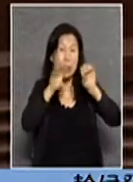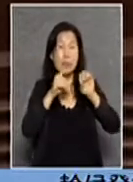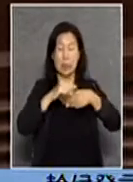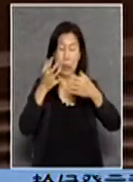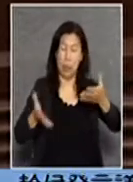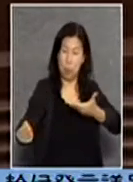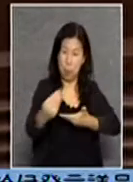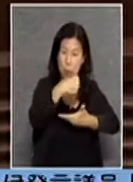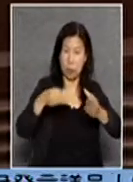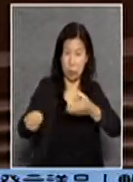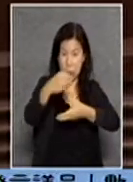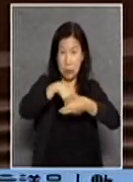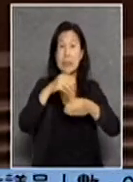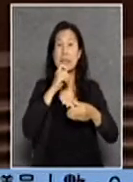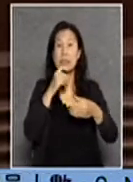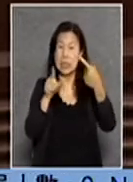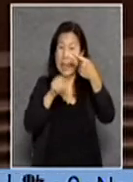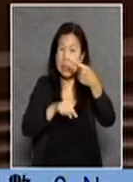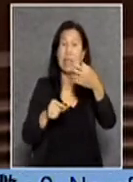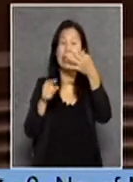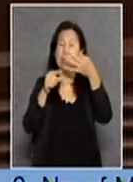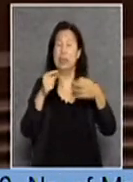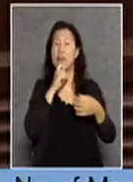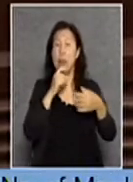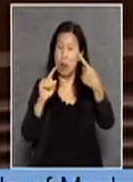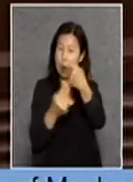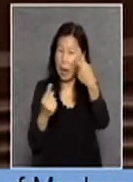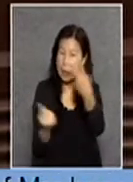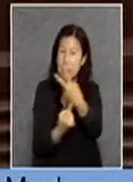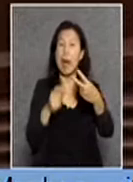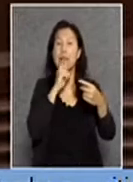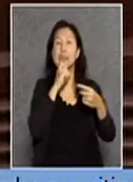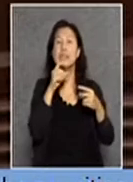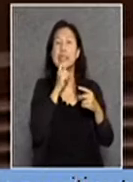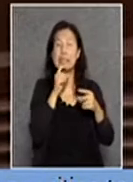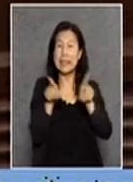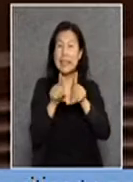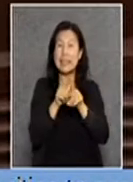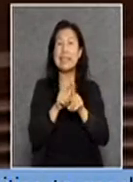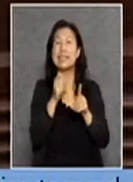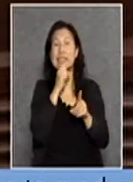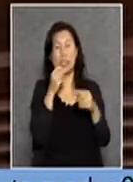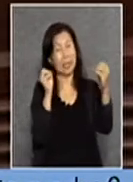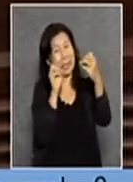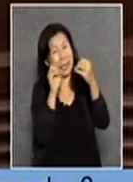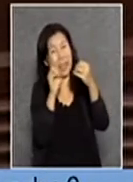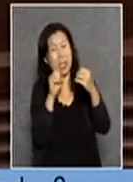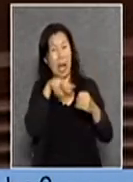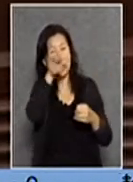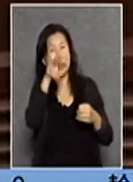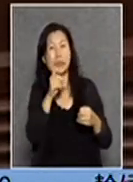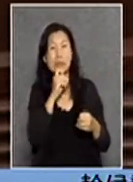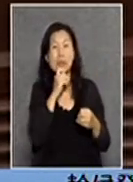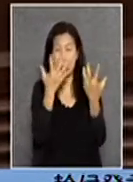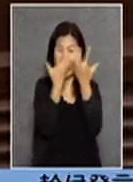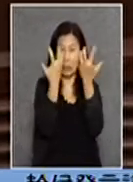些又是上千啊，甚至是數以一些萬計的可能是之間的傳媒的查詢的工作入面。所以從數字